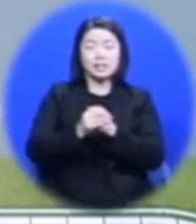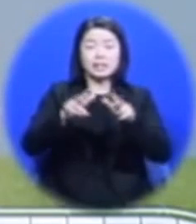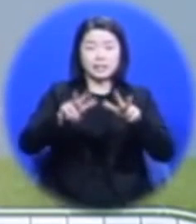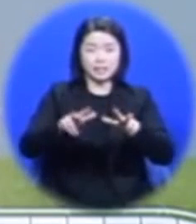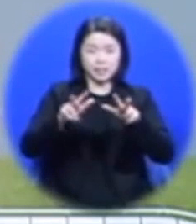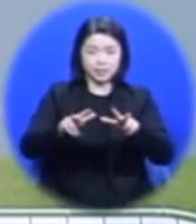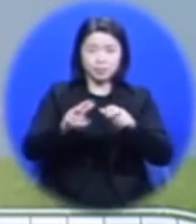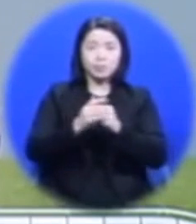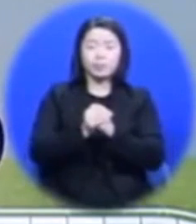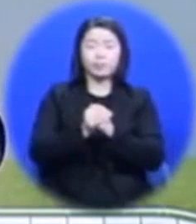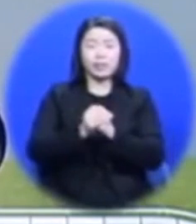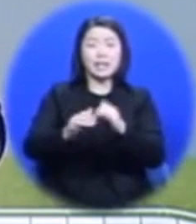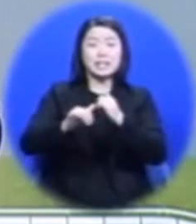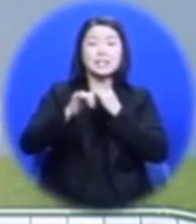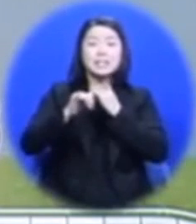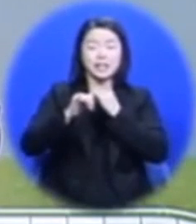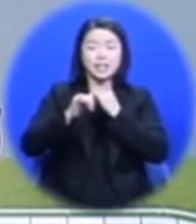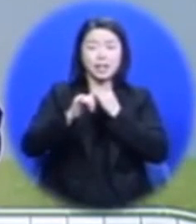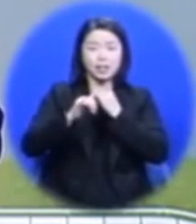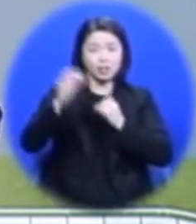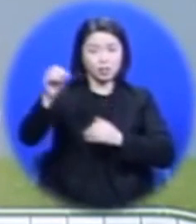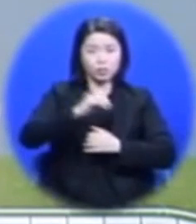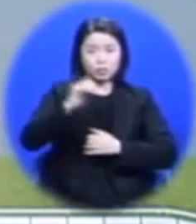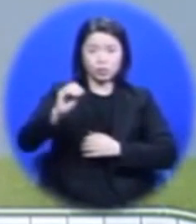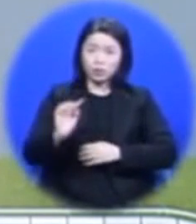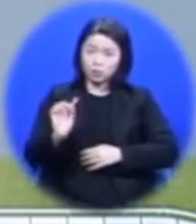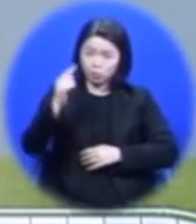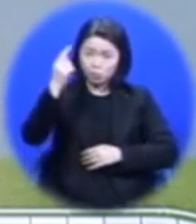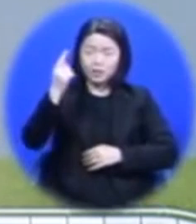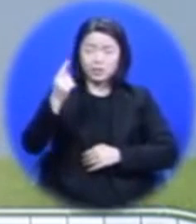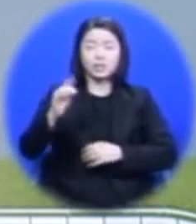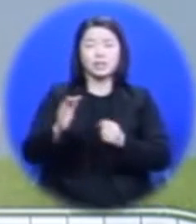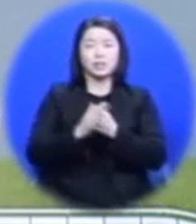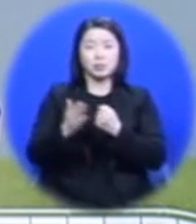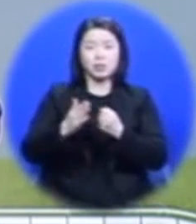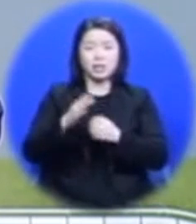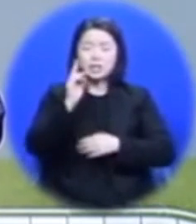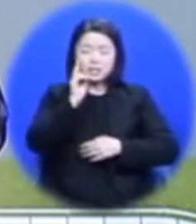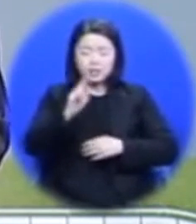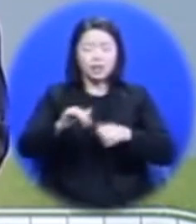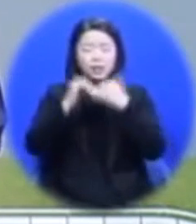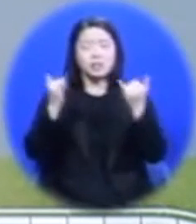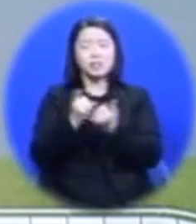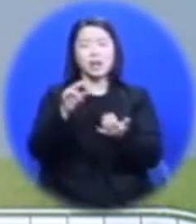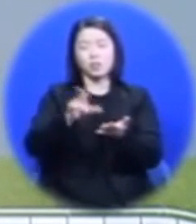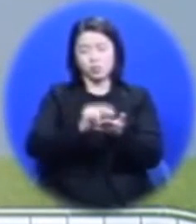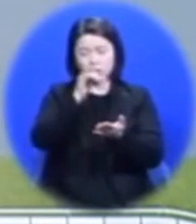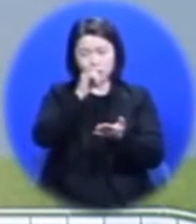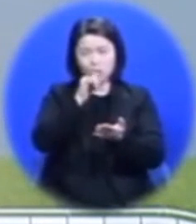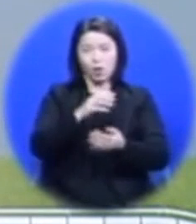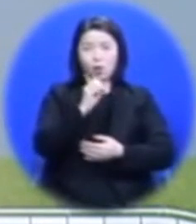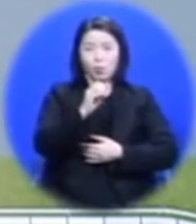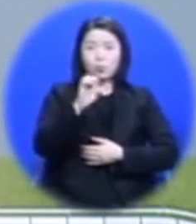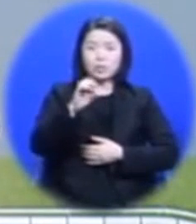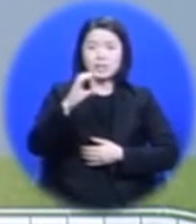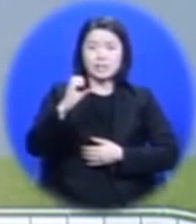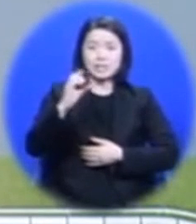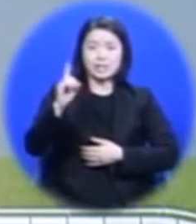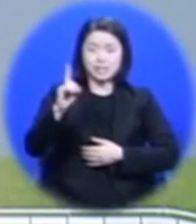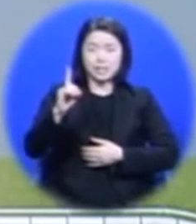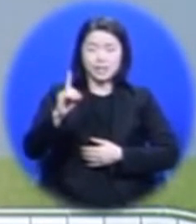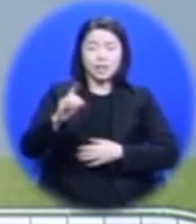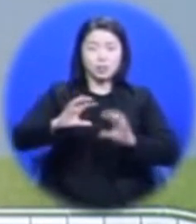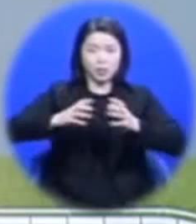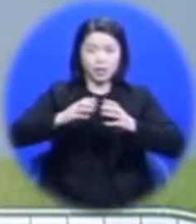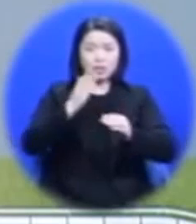지금 이 자살률이 높아지는 것 때문에 심각한 사회 문제를 가지고 있습니다. OECD 국가 중에 자살률이 제일